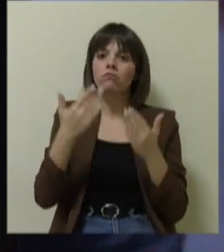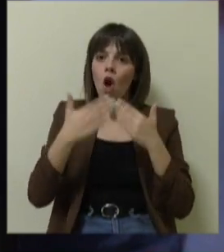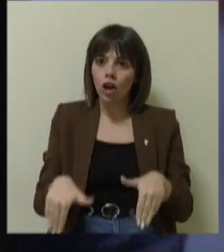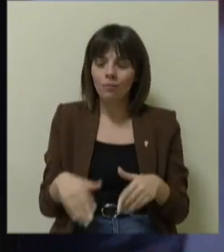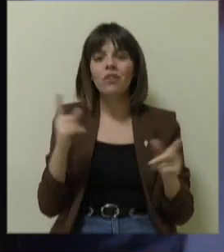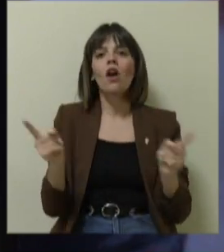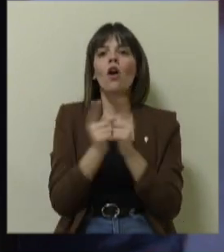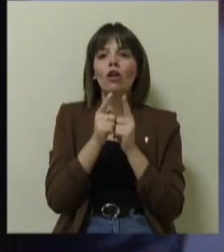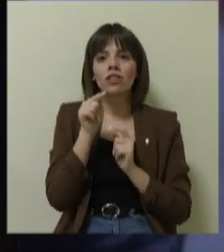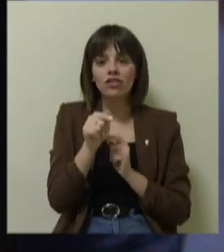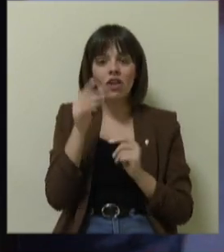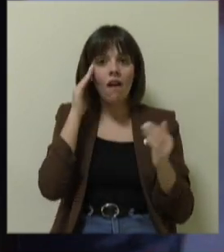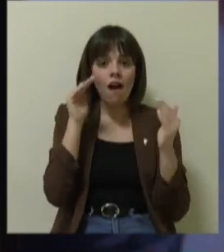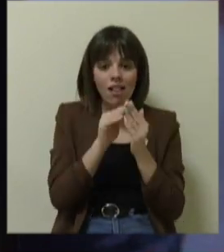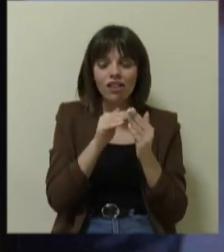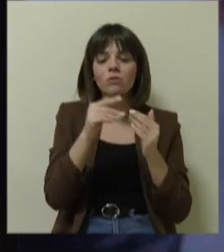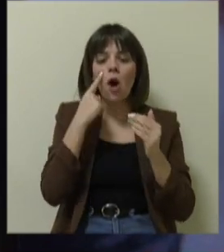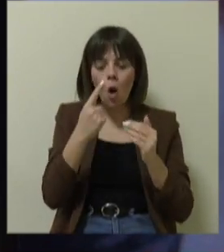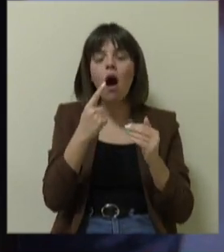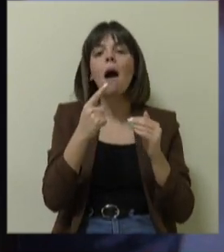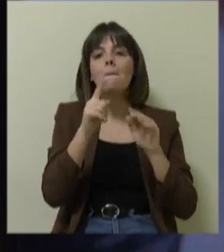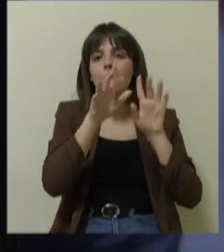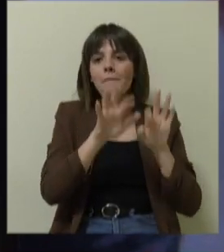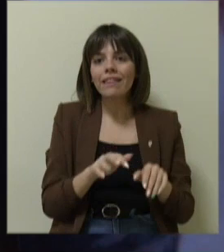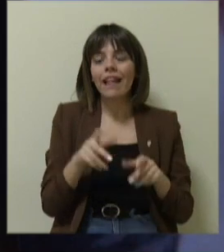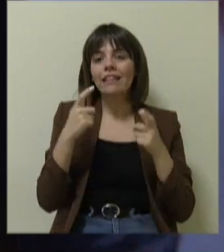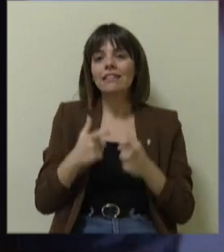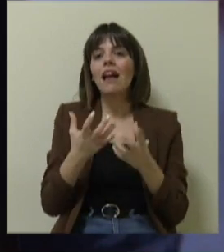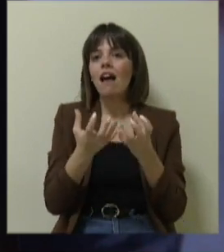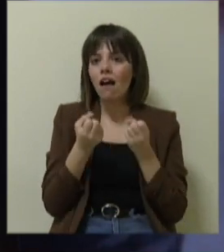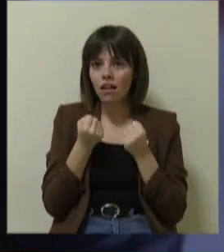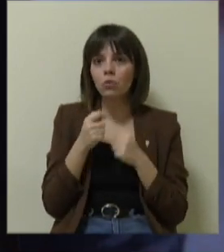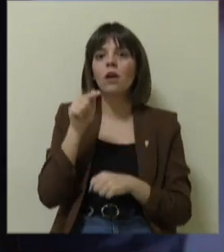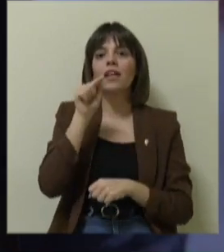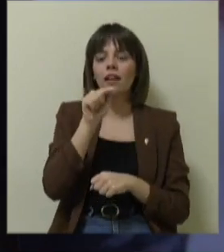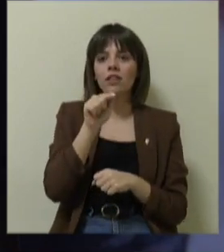Özetle, mutabakat metnimizde yer alan, ancak